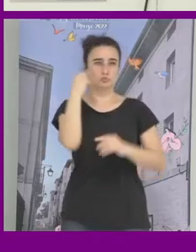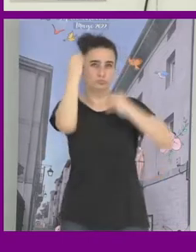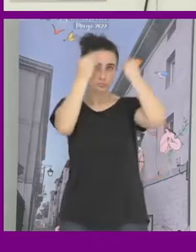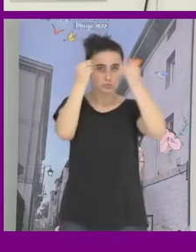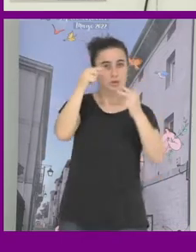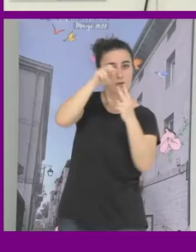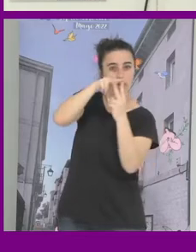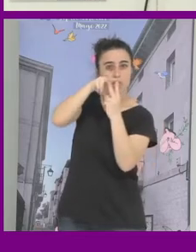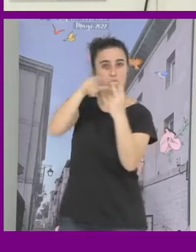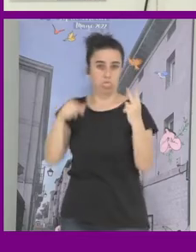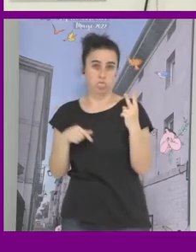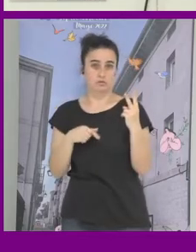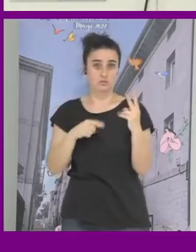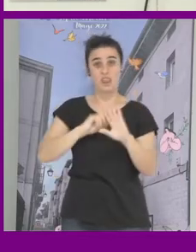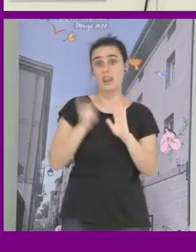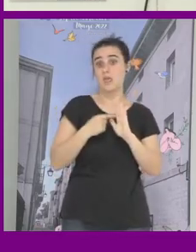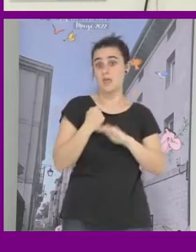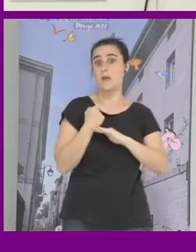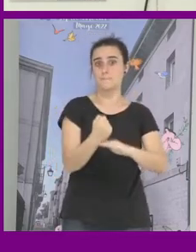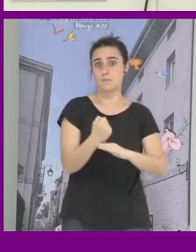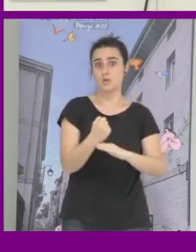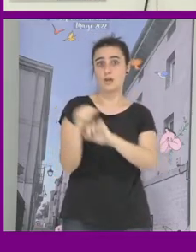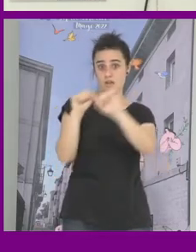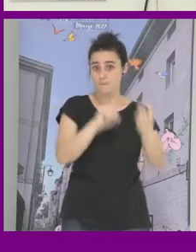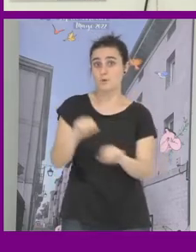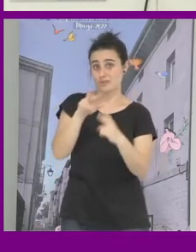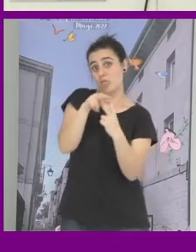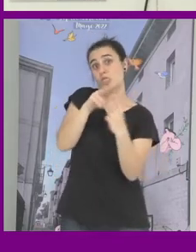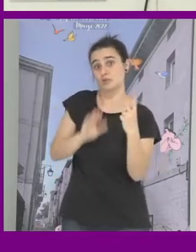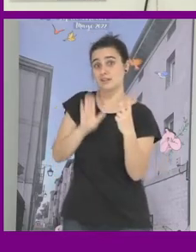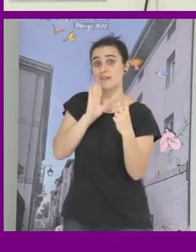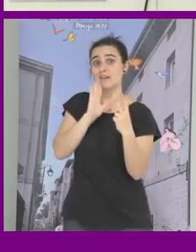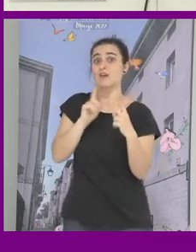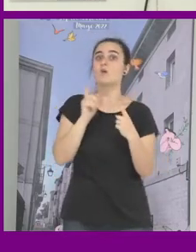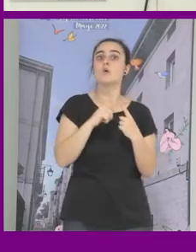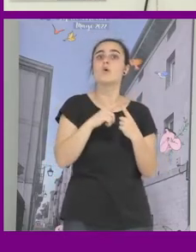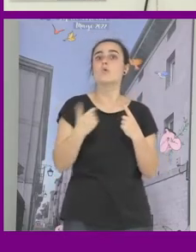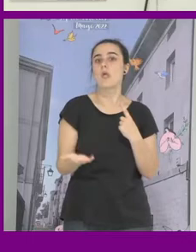ditugula legeak berretsi egiten dituena eta babestu egiten dituena. Bata da